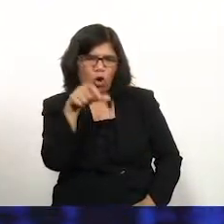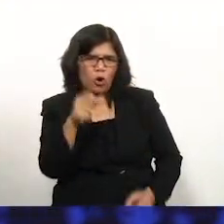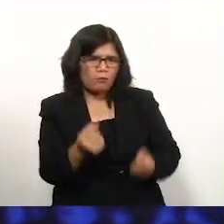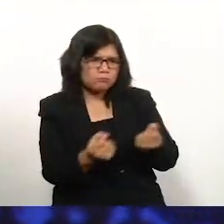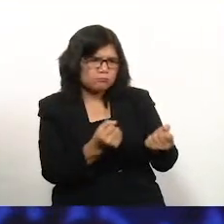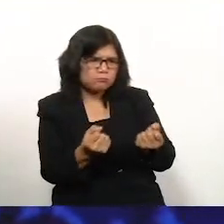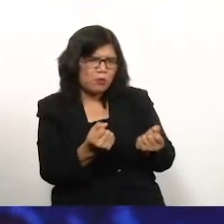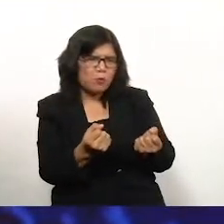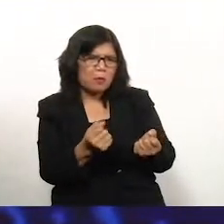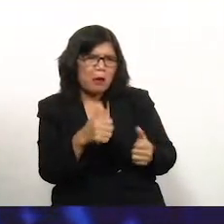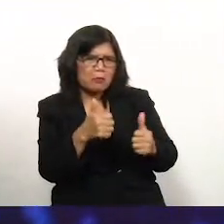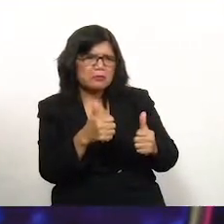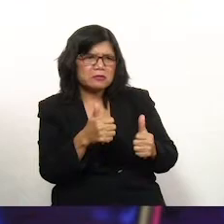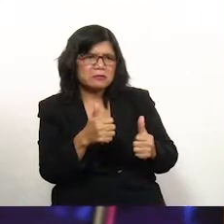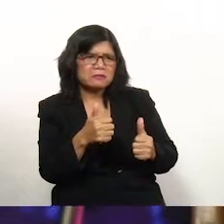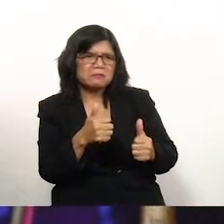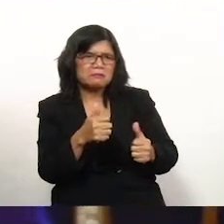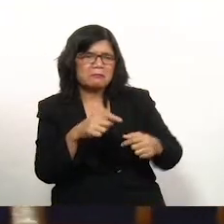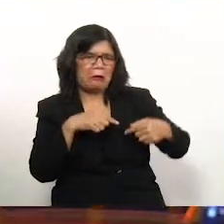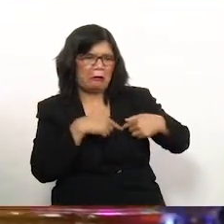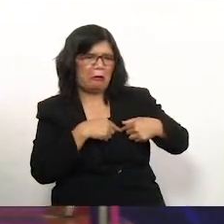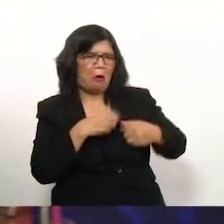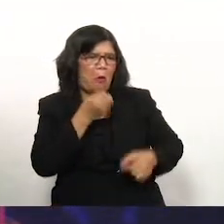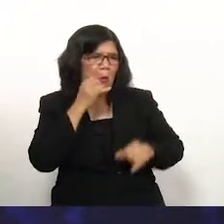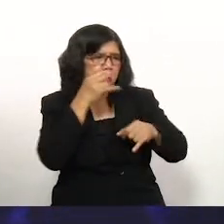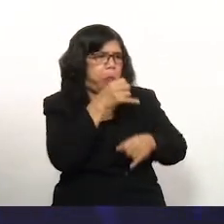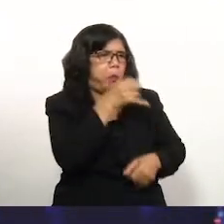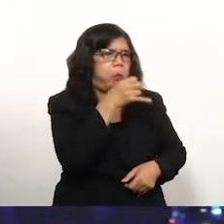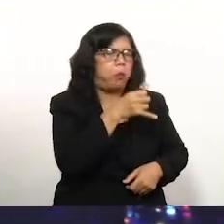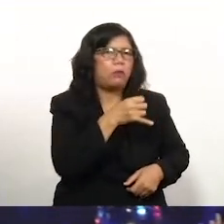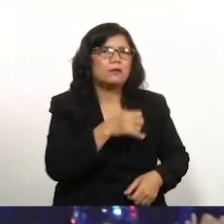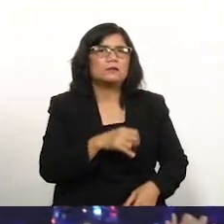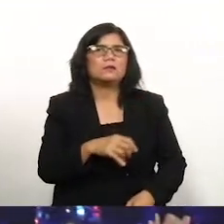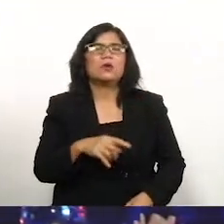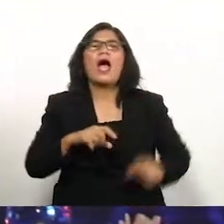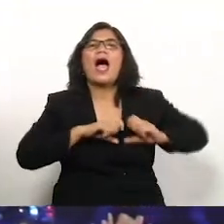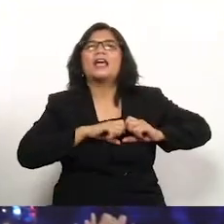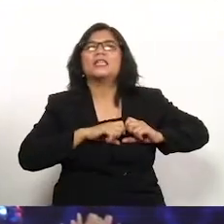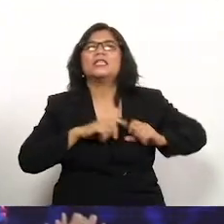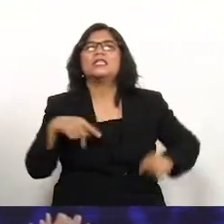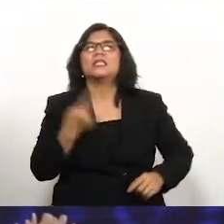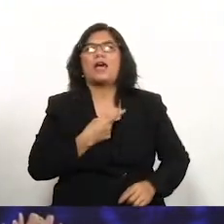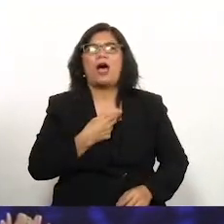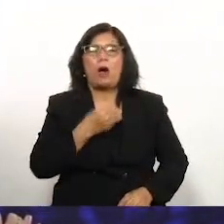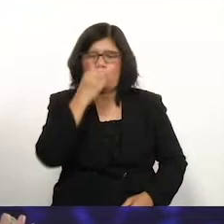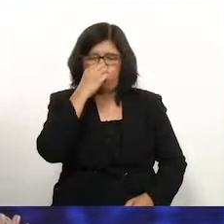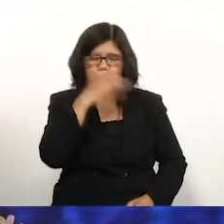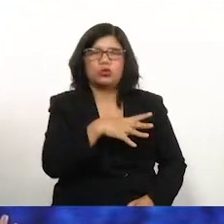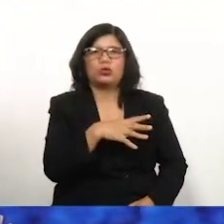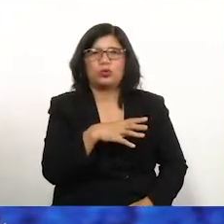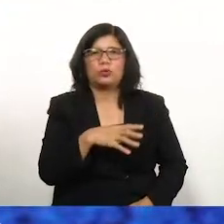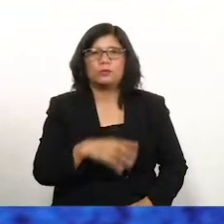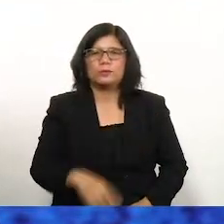pakai mobil bagus kita nggak bisa lihat orang berpenampilan Bagus langsung harus kita Serang Hai orang-orang seperti